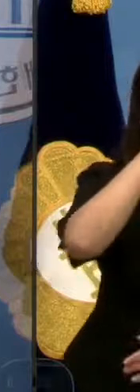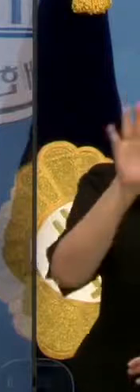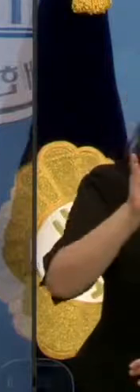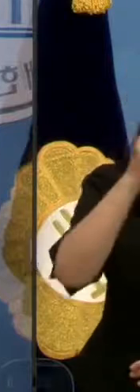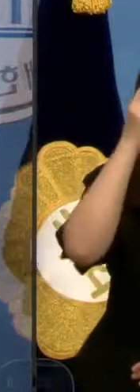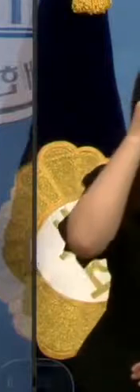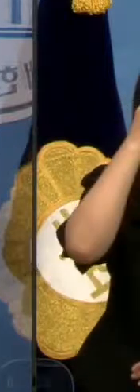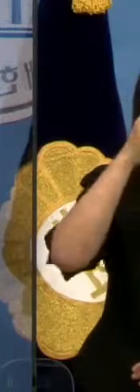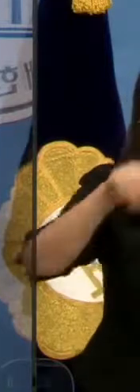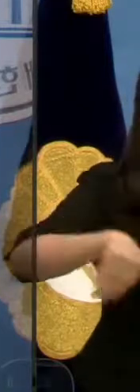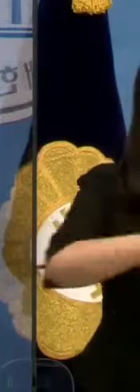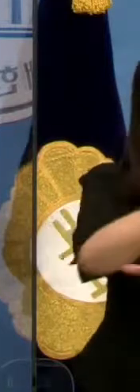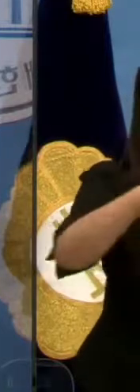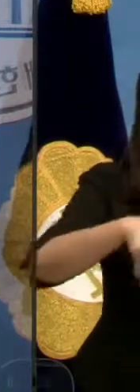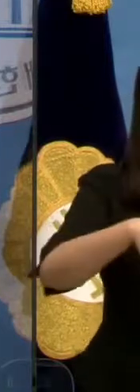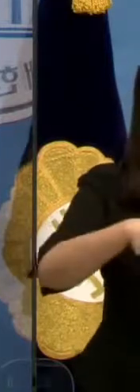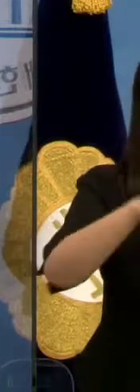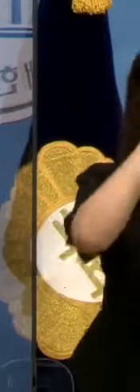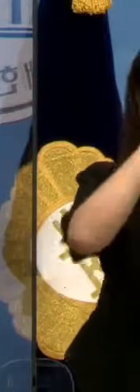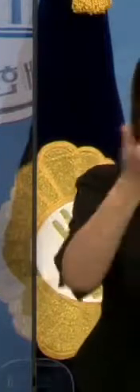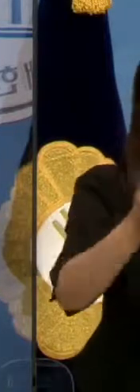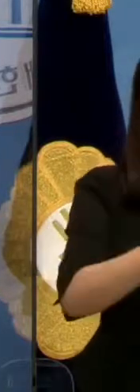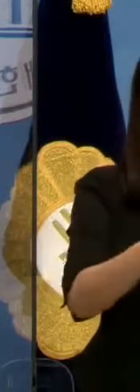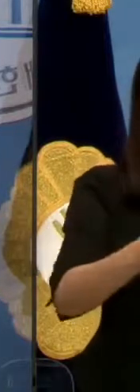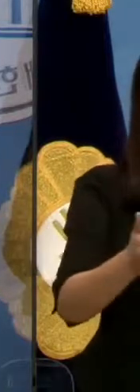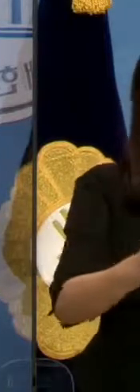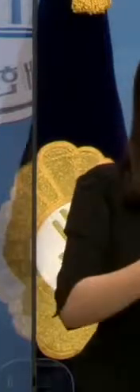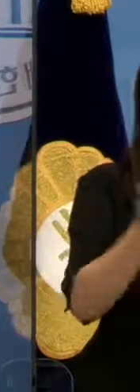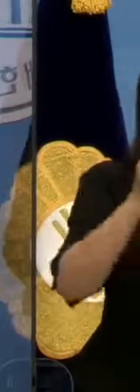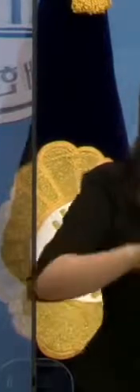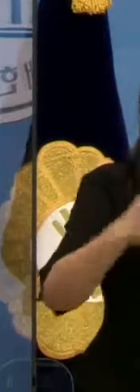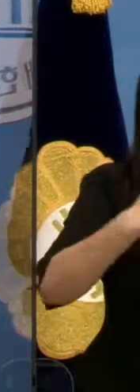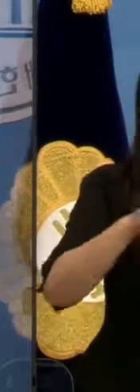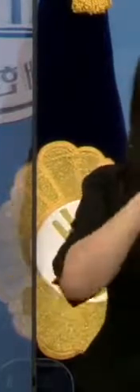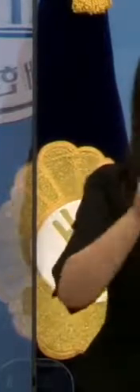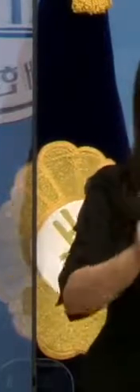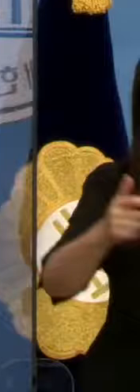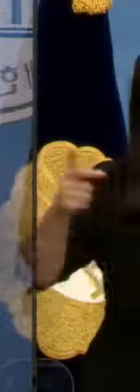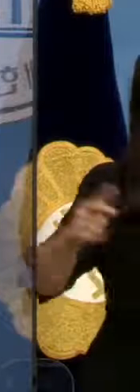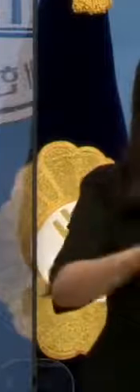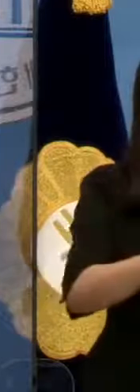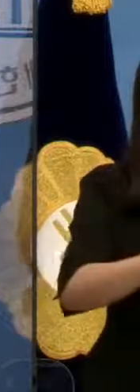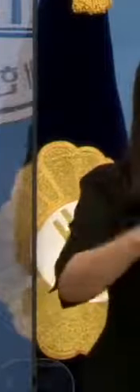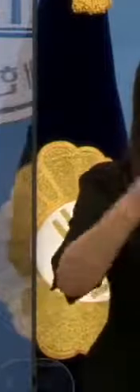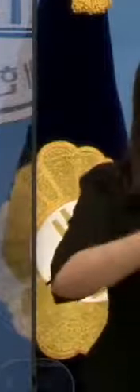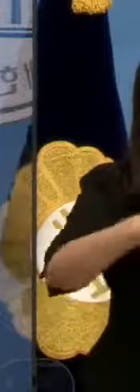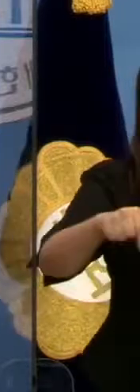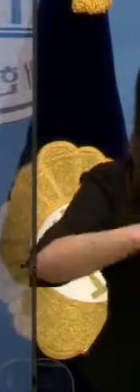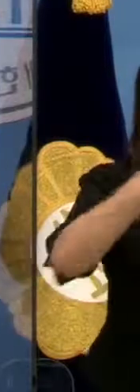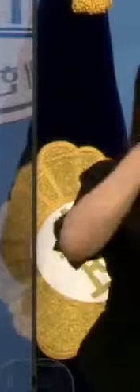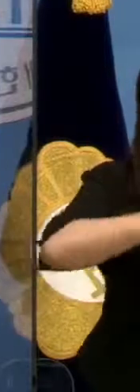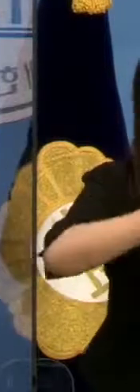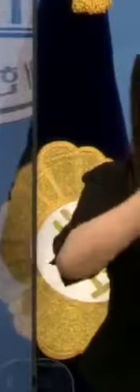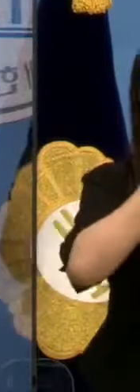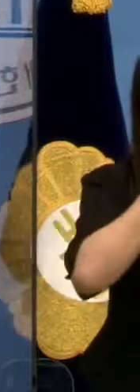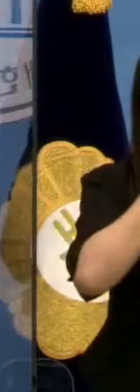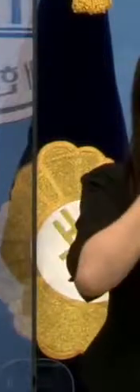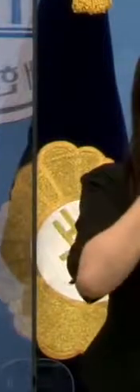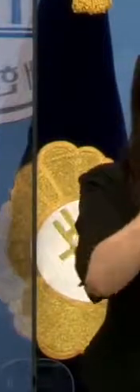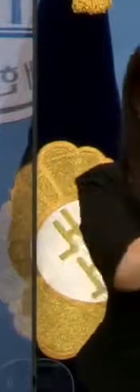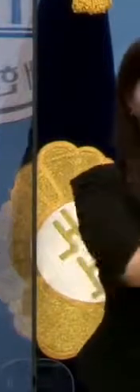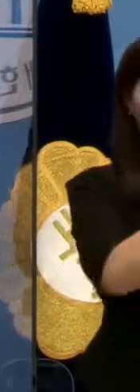채 공공주택만 늘린다면 제대로 된 정책 효과를 거둘 수 없습니다. 똑같은 대형